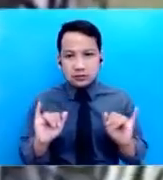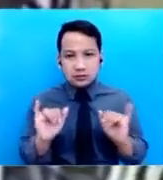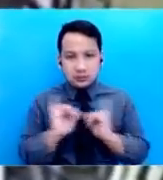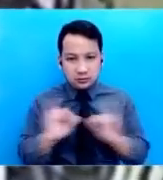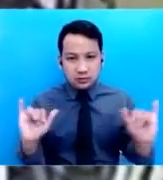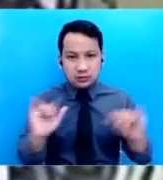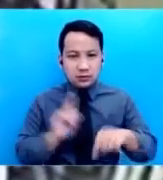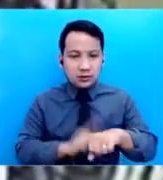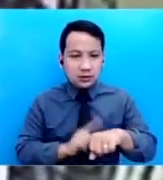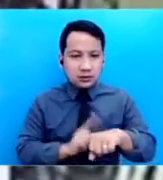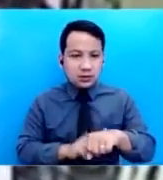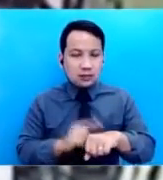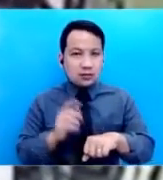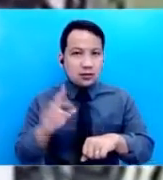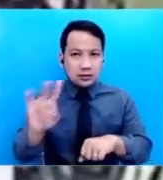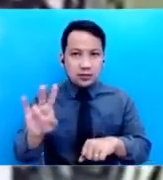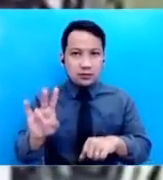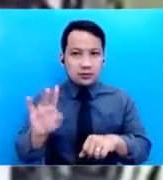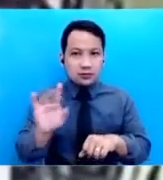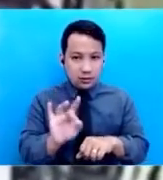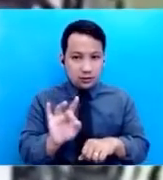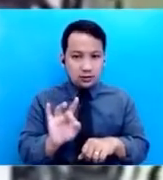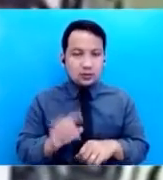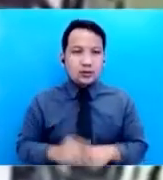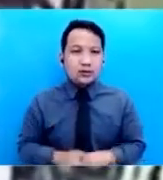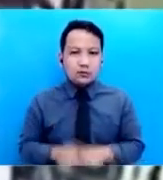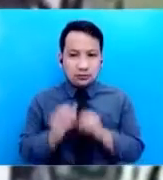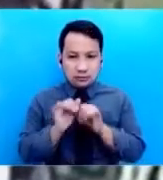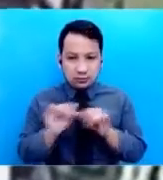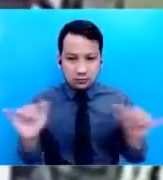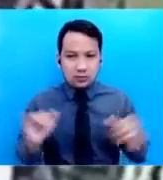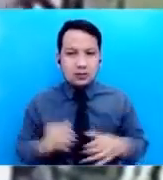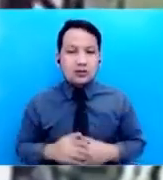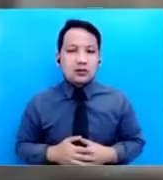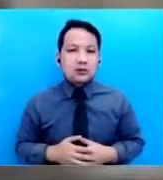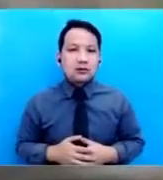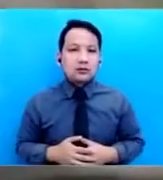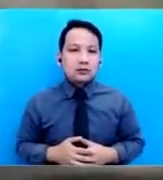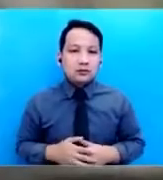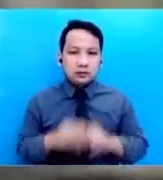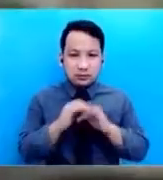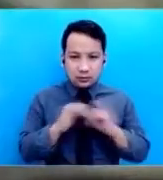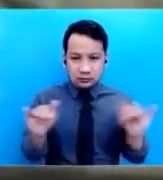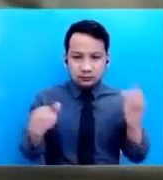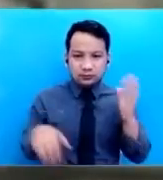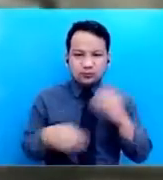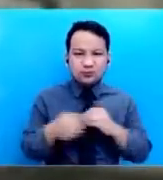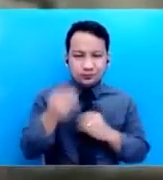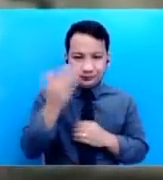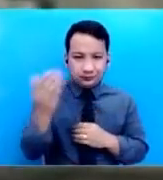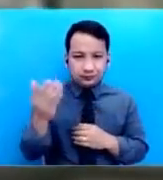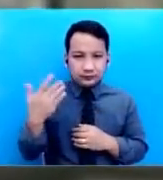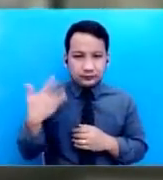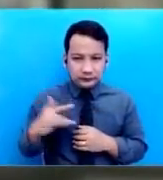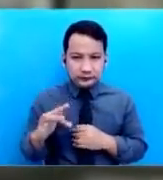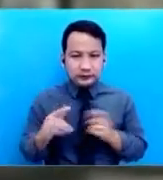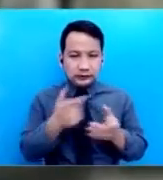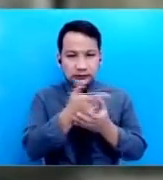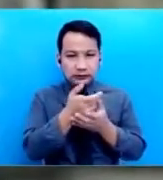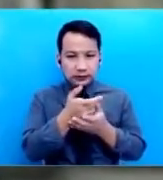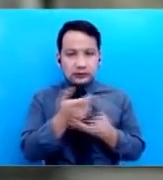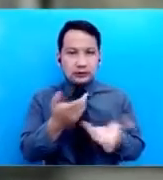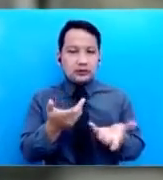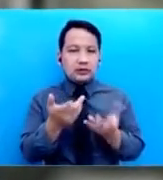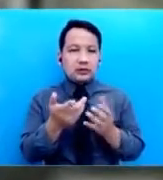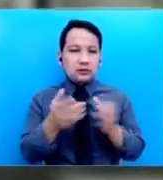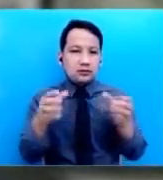Halos same time, ano, 7 to 8 p.m. Halos parehas ang modus, halos parehas ang style ng pagbaril.